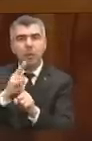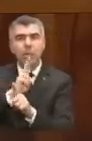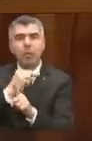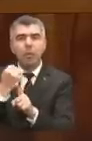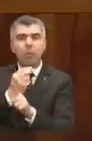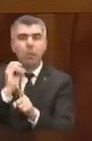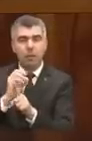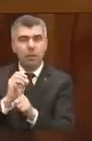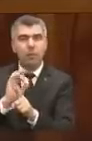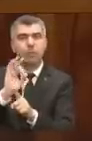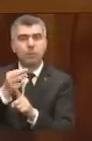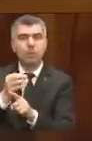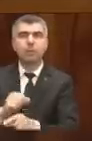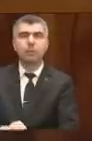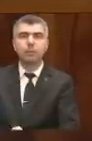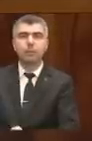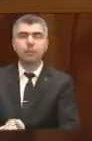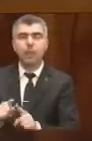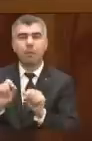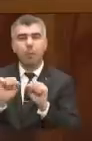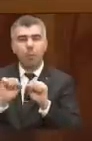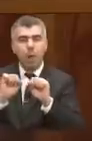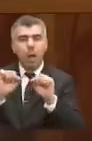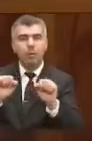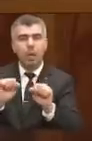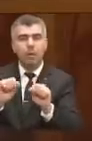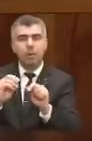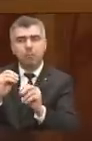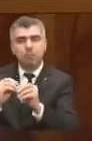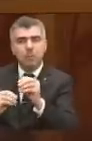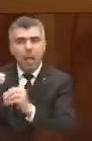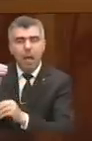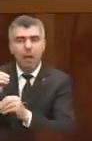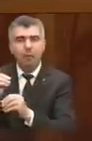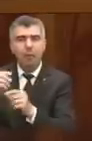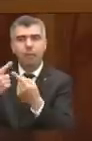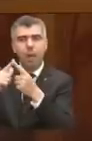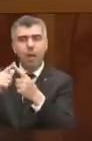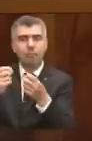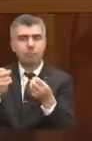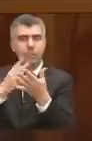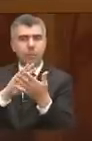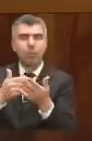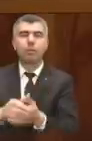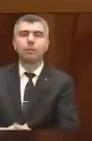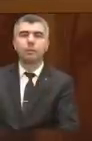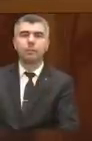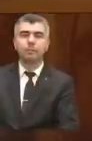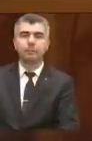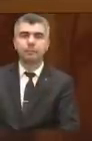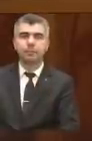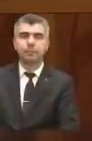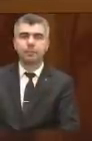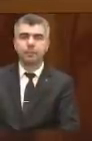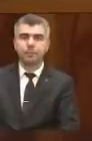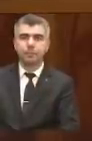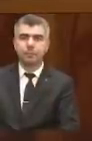يفترض انكم تكون قمت بها في مواجهه الغلاء وتفحش الاسعار والتضخم والى اخره مزيان